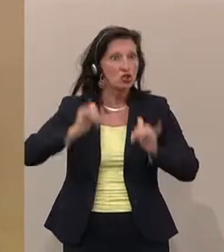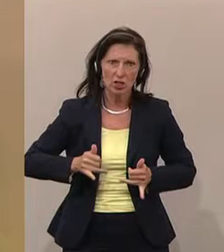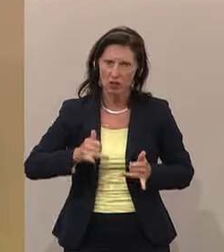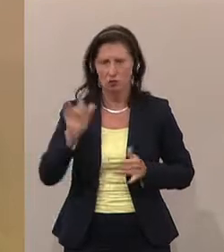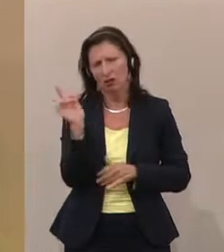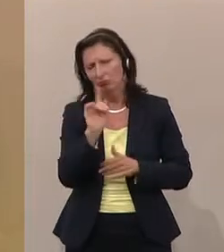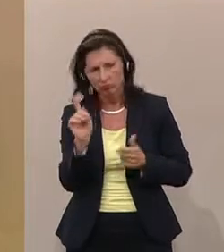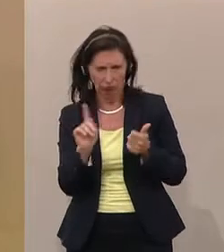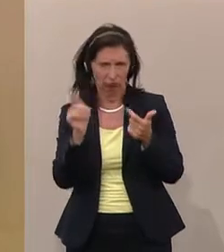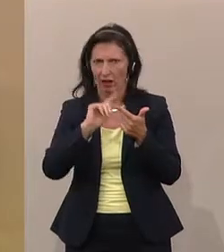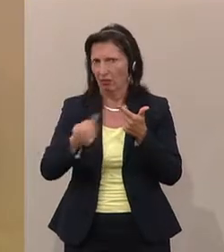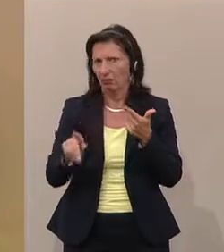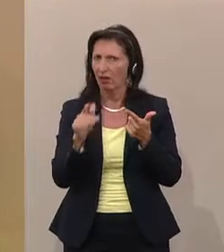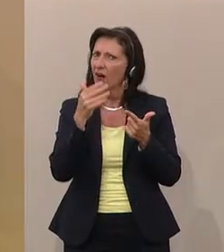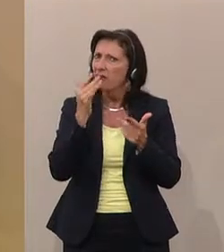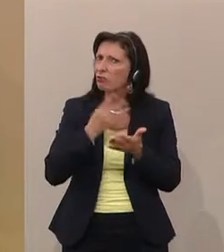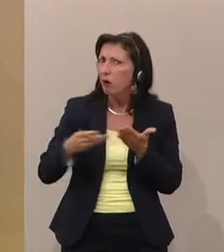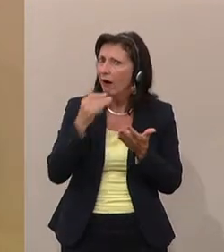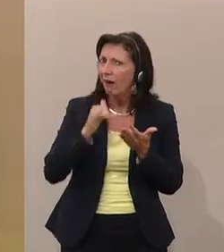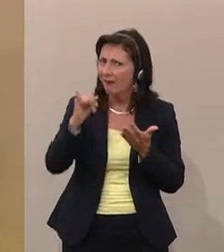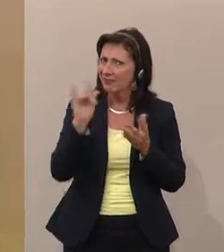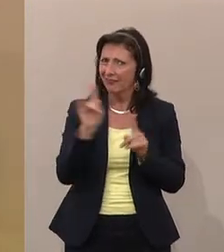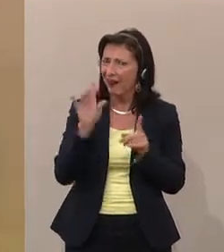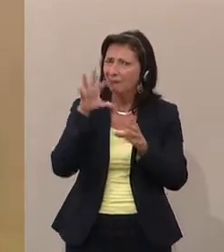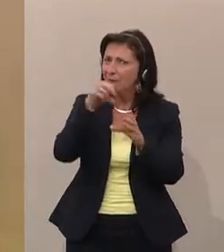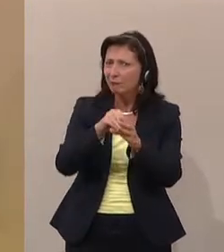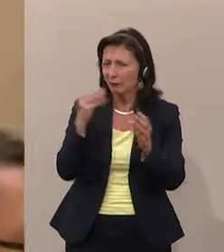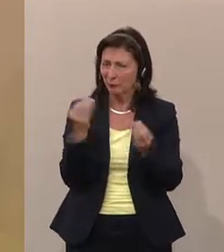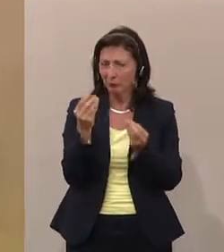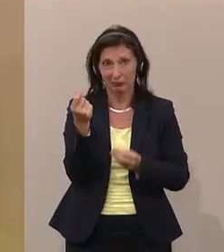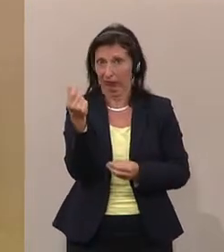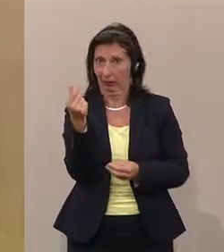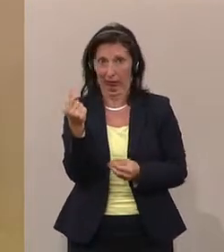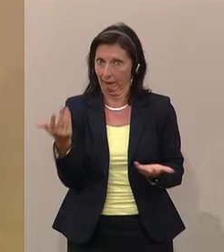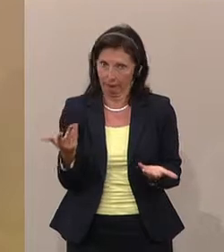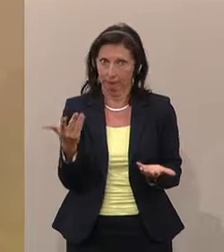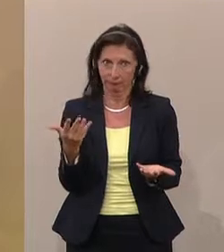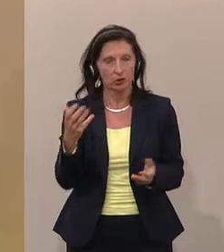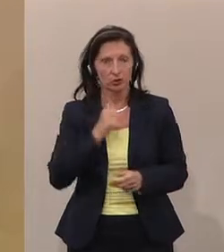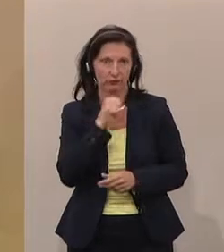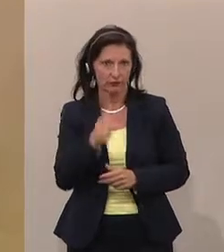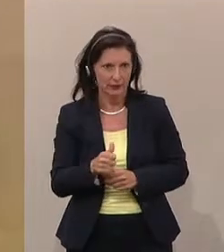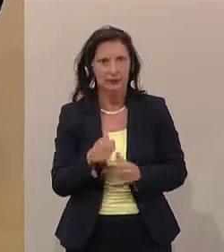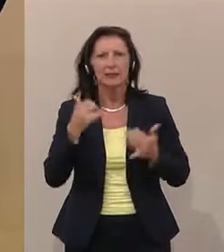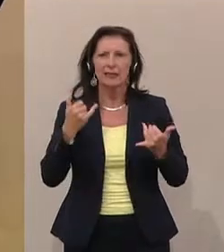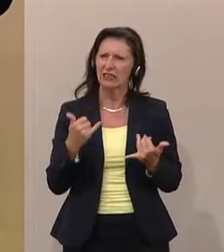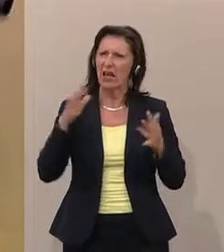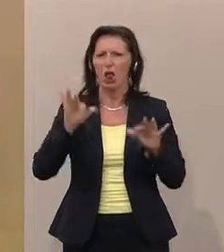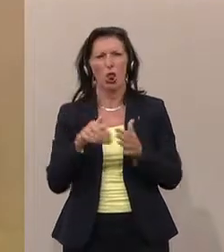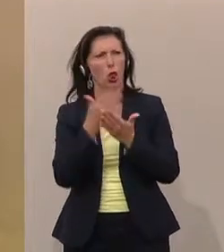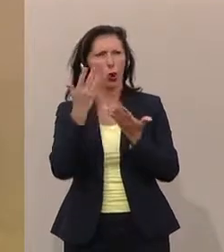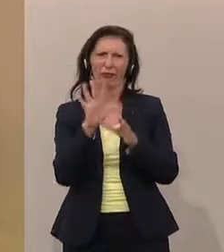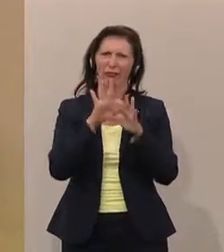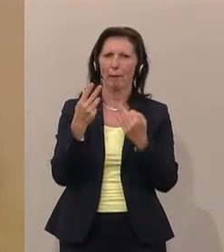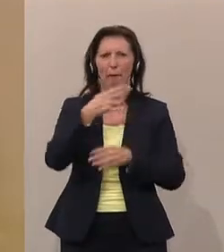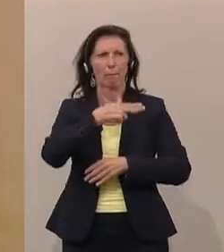auf die Sprachreise mitfahren, weil es sich nicht ausgeht. Und jetzt gibt es eine neue Leistung, Familienbonus, Plus, Super, Spezial,